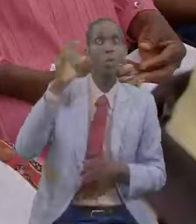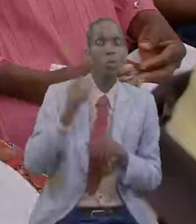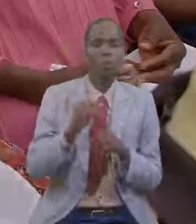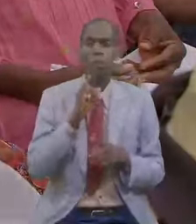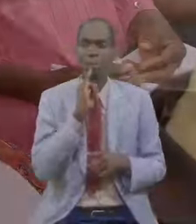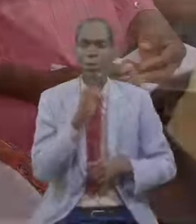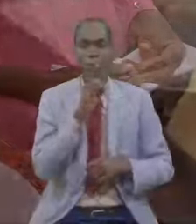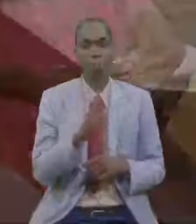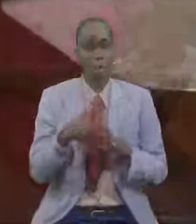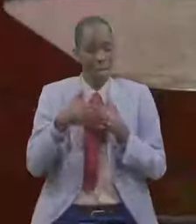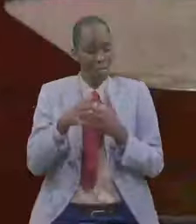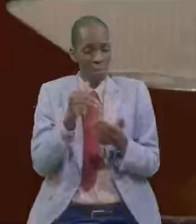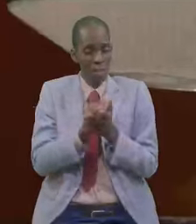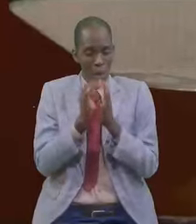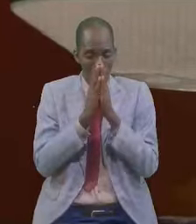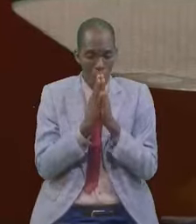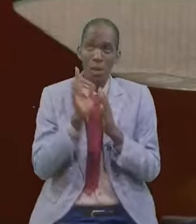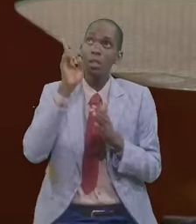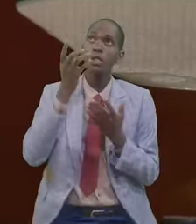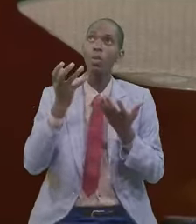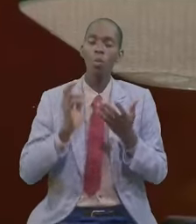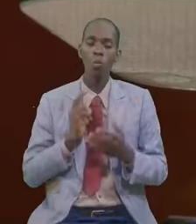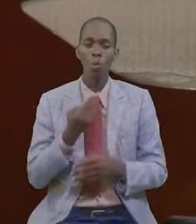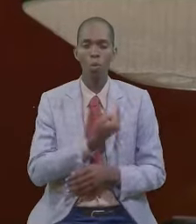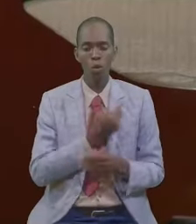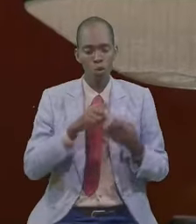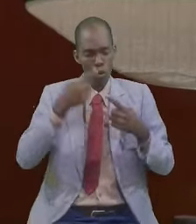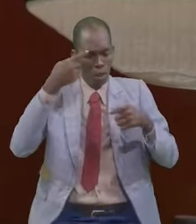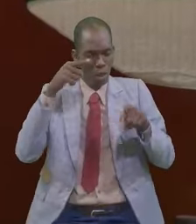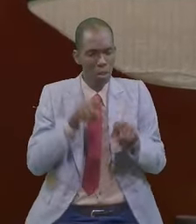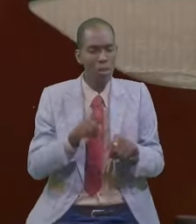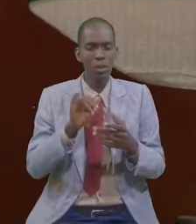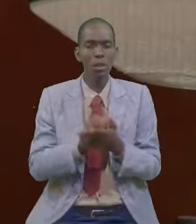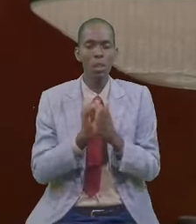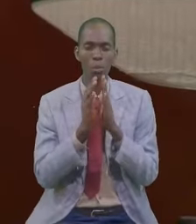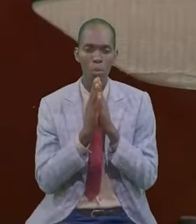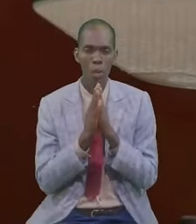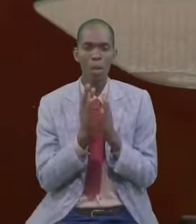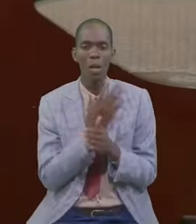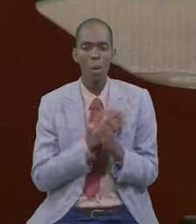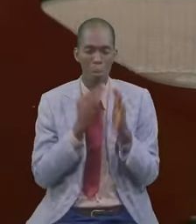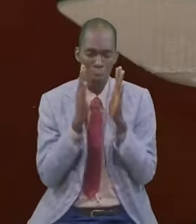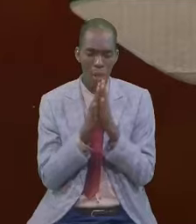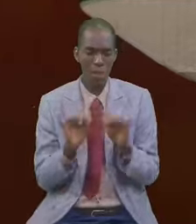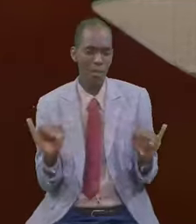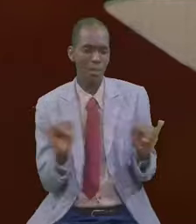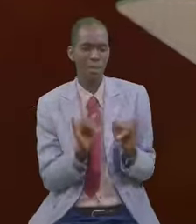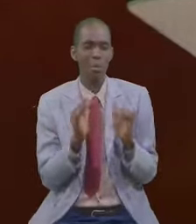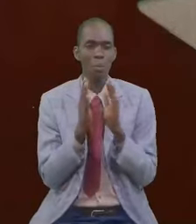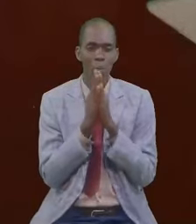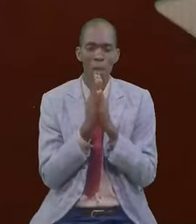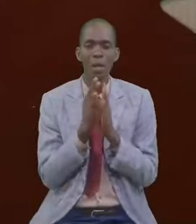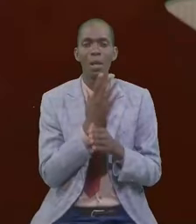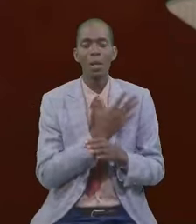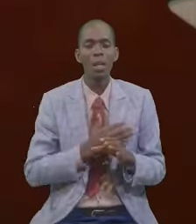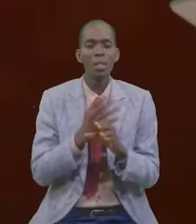prière, il veut que nous accordions avec la parole, que nous acceptons la parole, que nous fassions la même parole, la